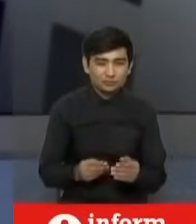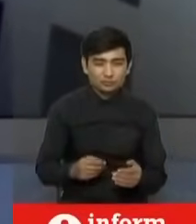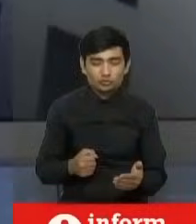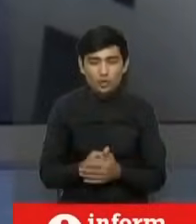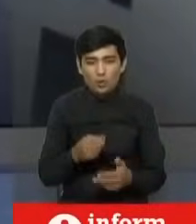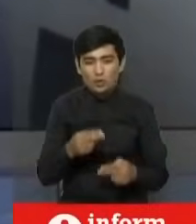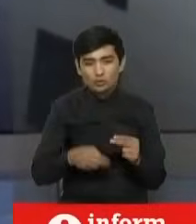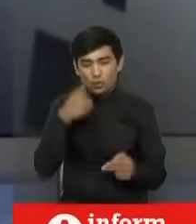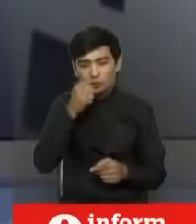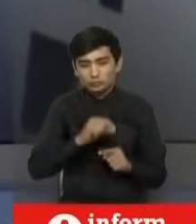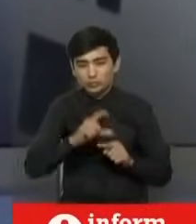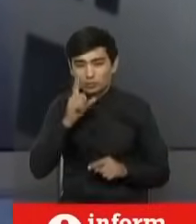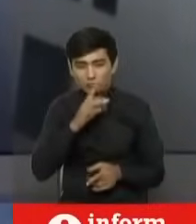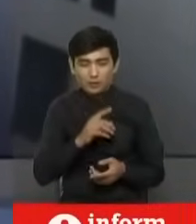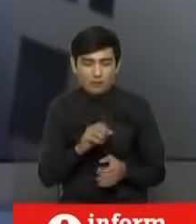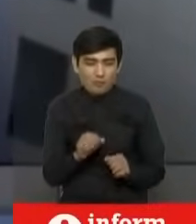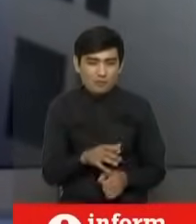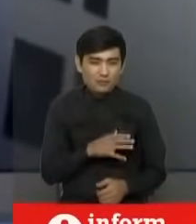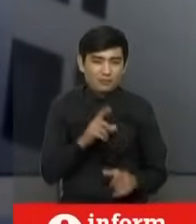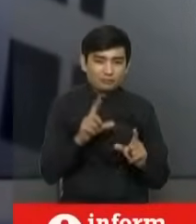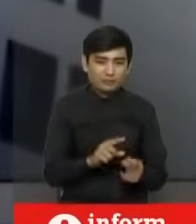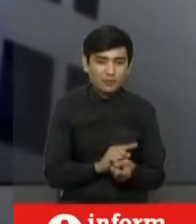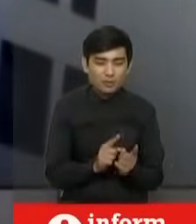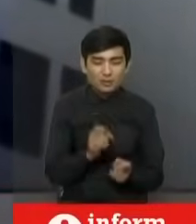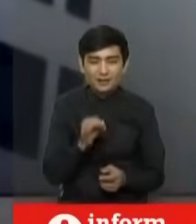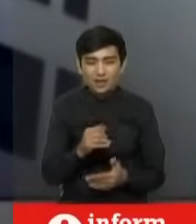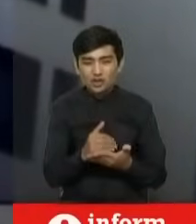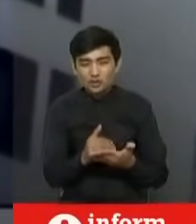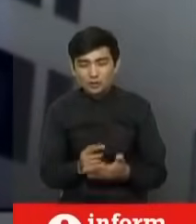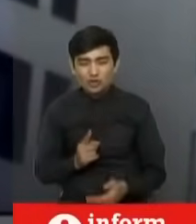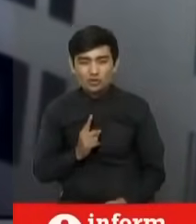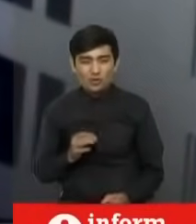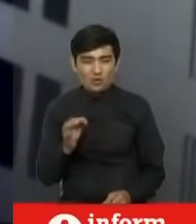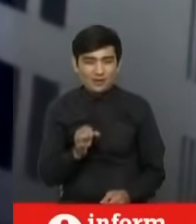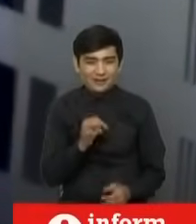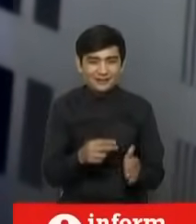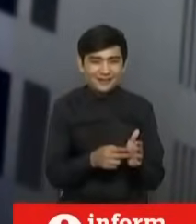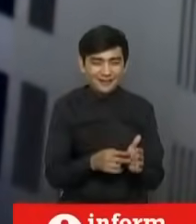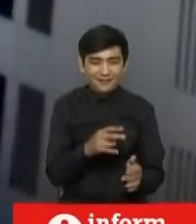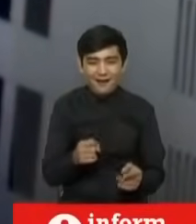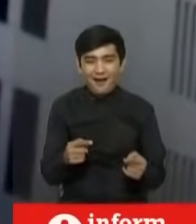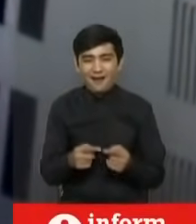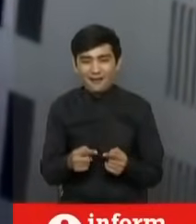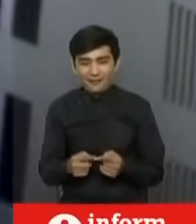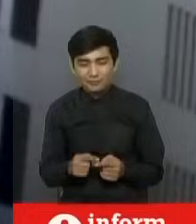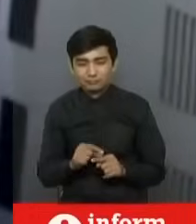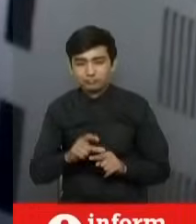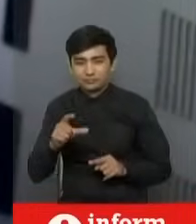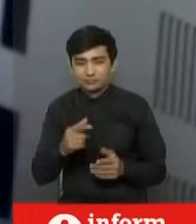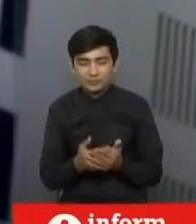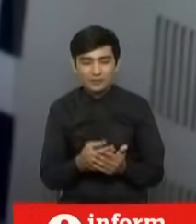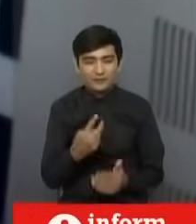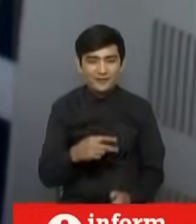подешевеет. Сейчас ситуацию на рынке недвижимости называют режимом ожидания. А вот цены на арендное жилье взлетели как минимум